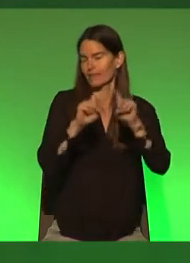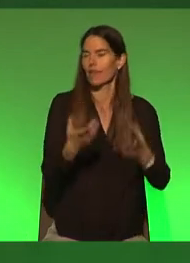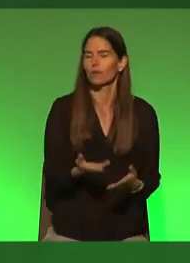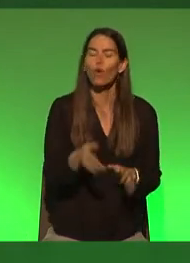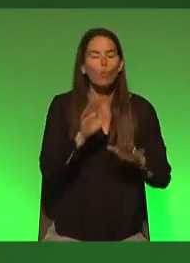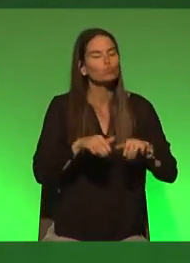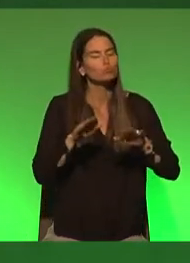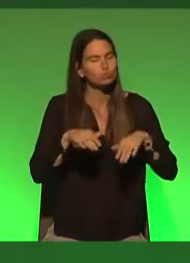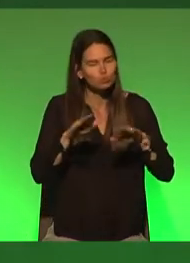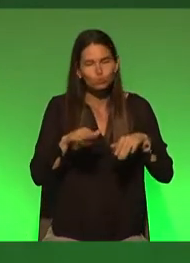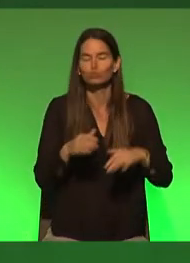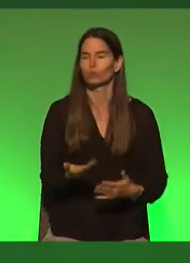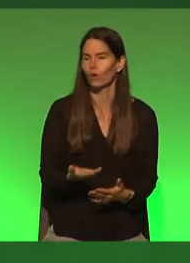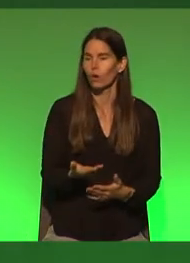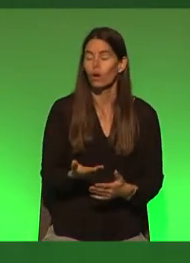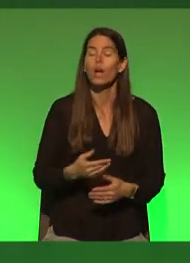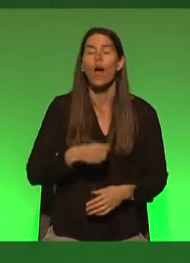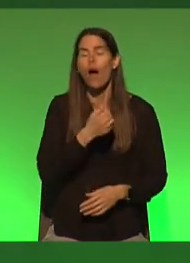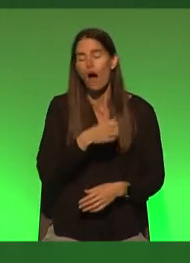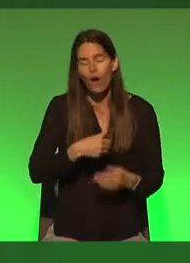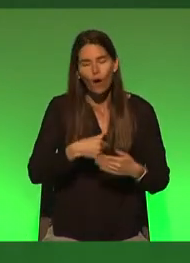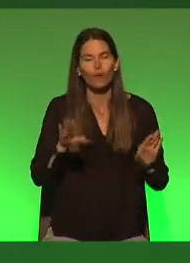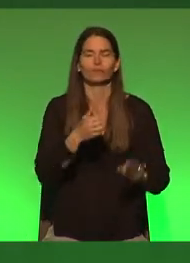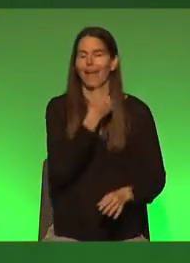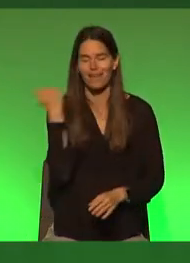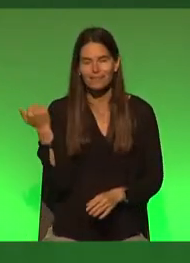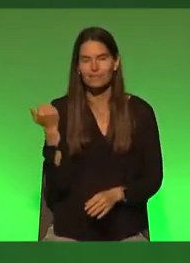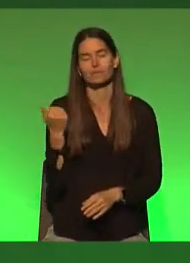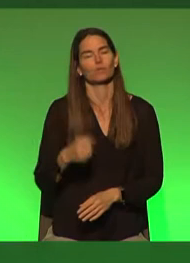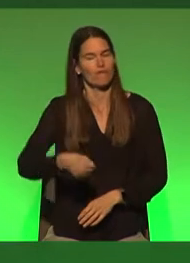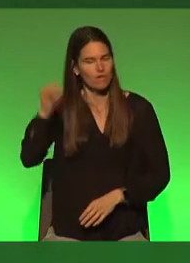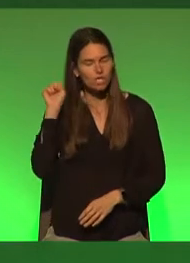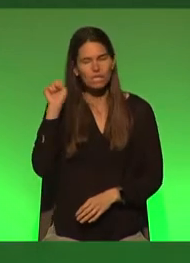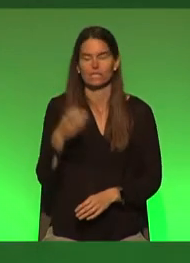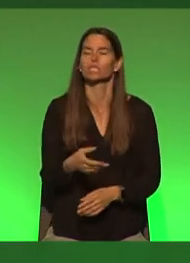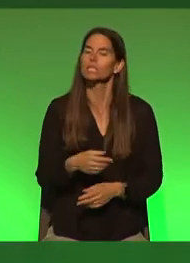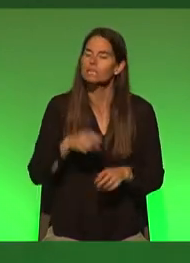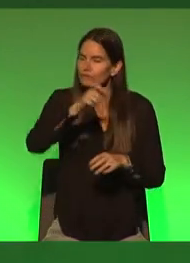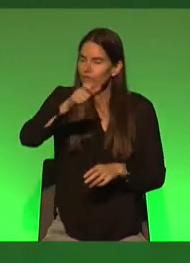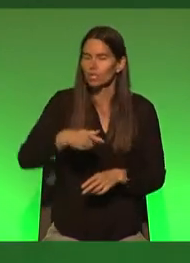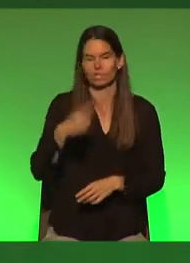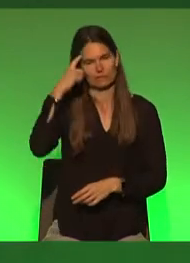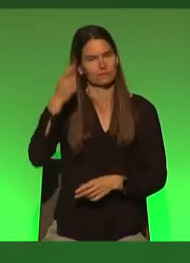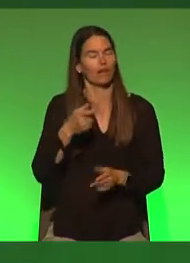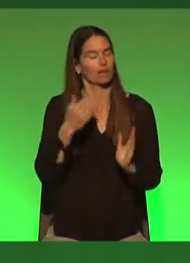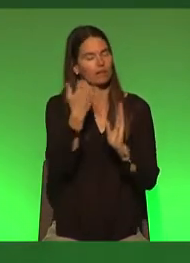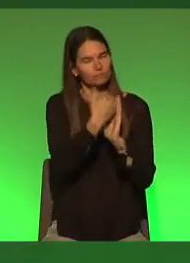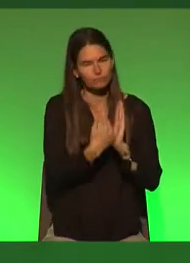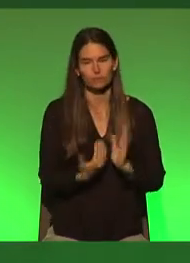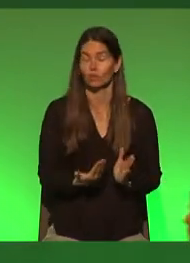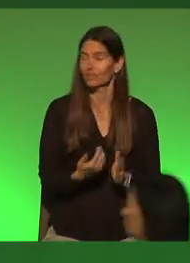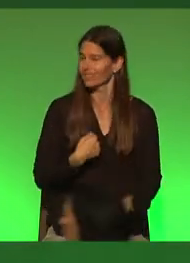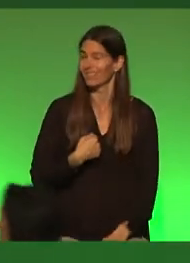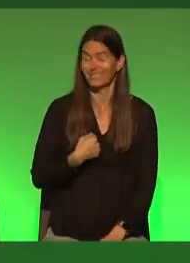Verharmlosung der Shoah, offener Rassismus, faschistisches, völkisches Gedankengut. Eine Zeit, in der ich mir eigentlich jeden